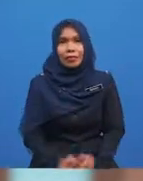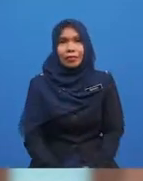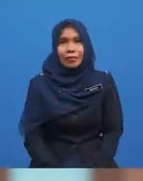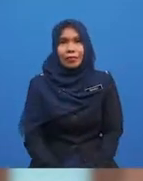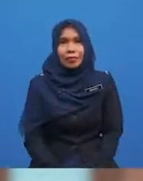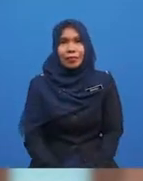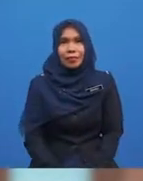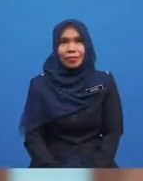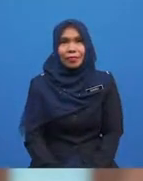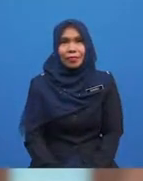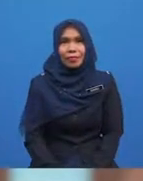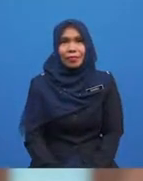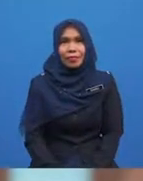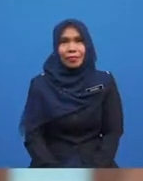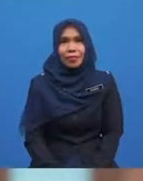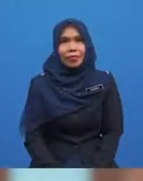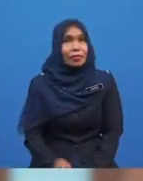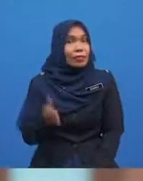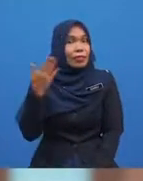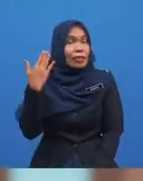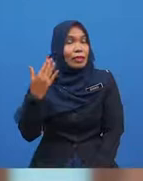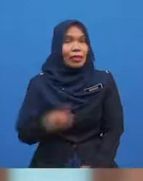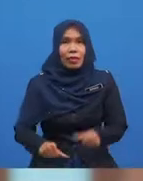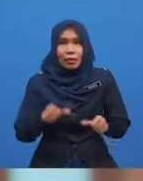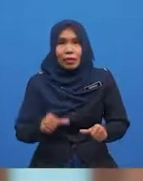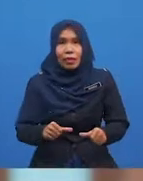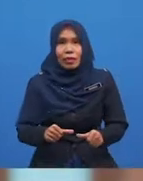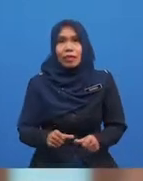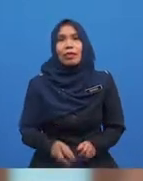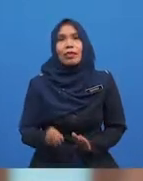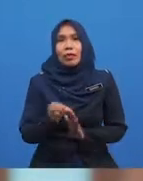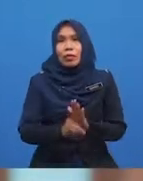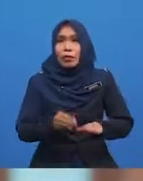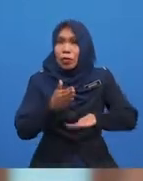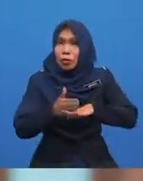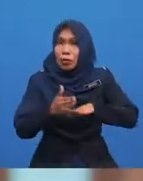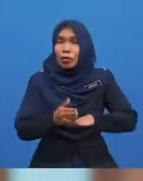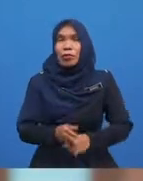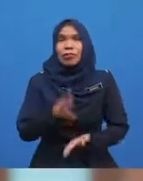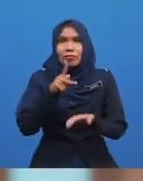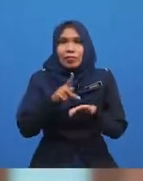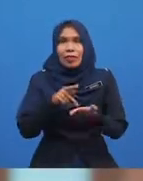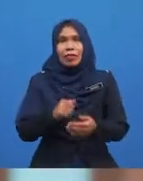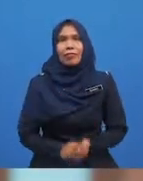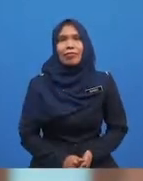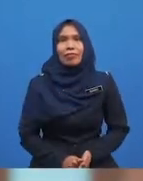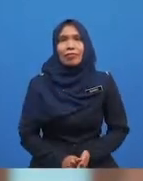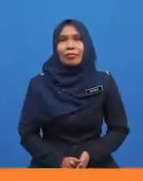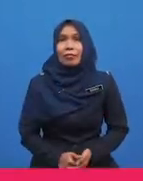Tadi aktiviti kita memotong kek. Kali ini kita potong waffle